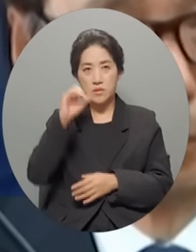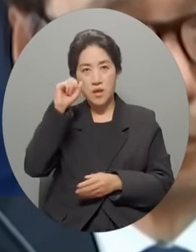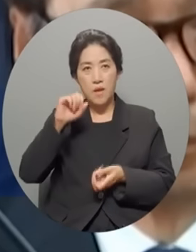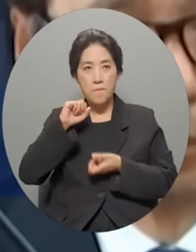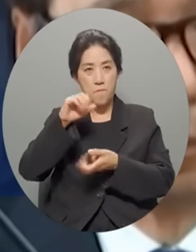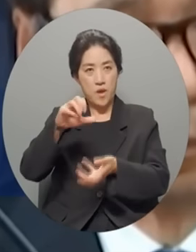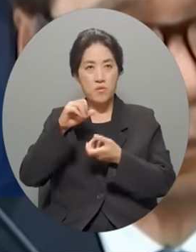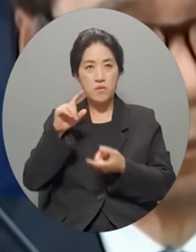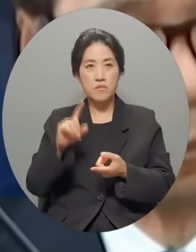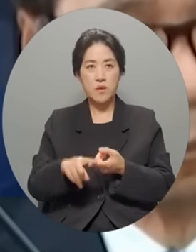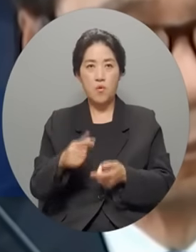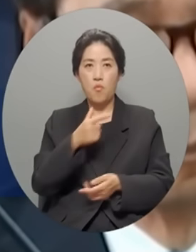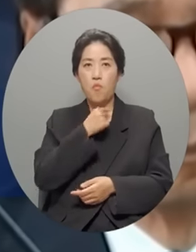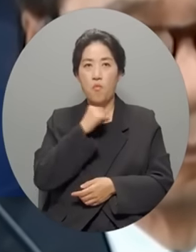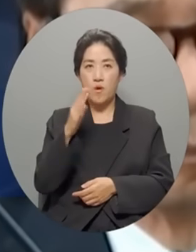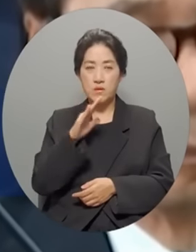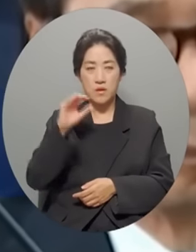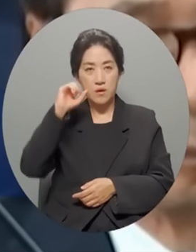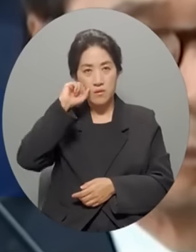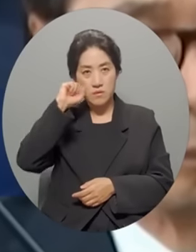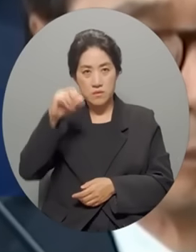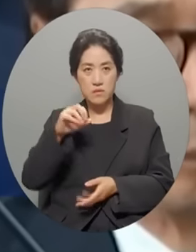새벽 배송에 대해서는 그